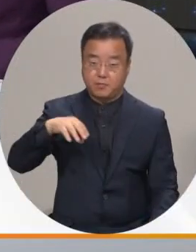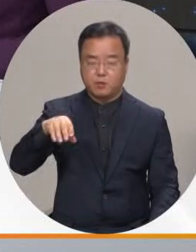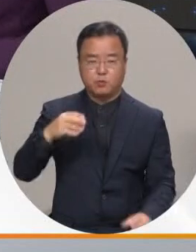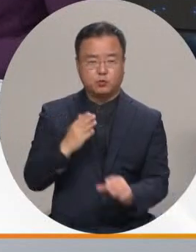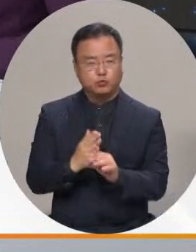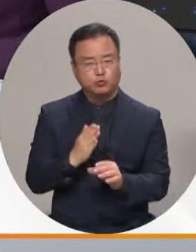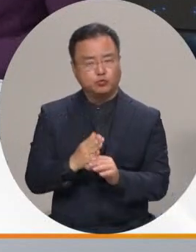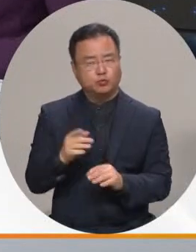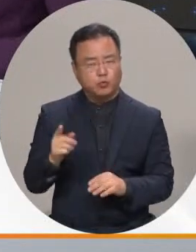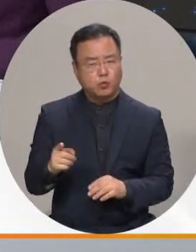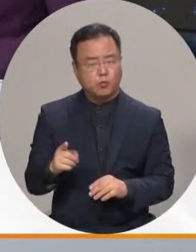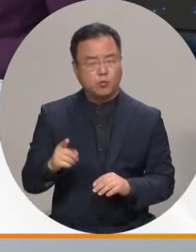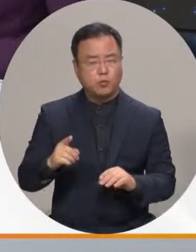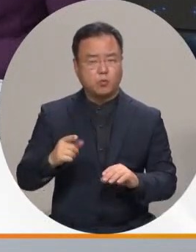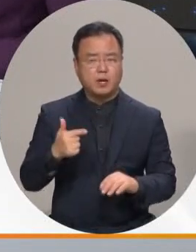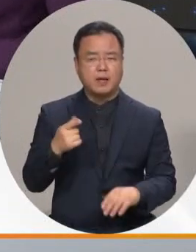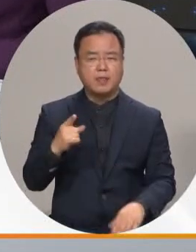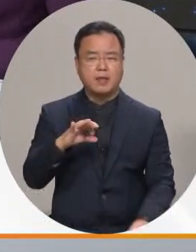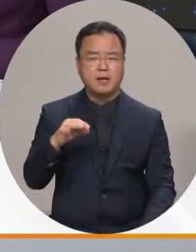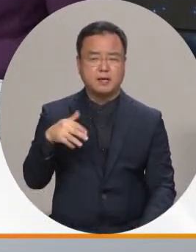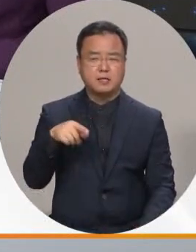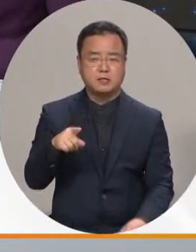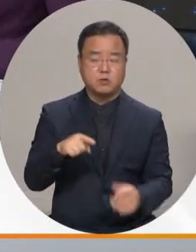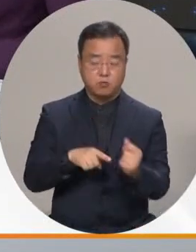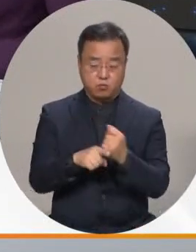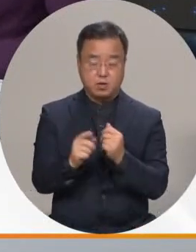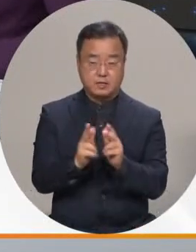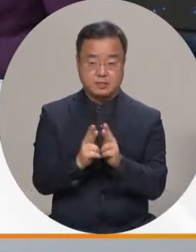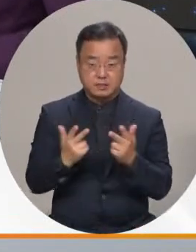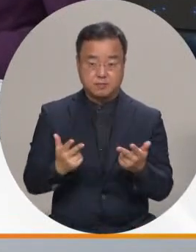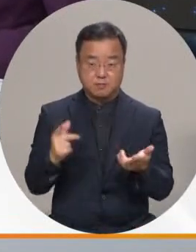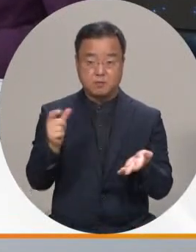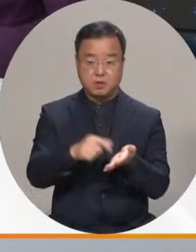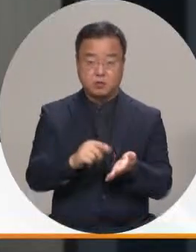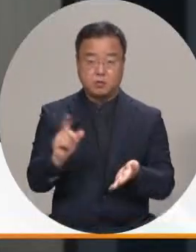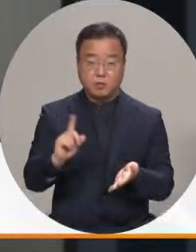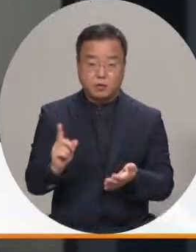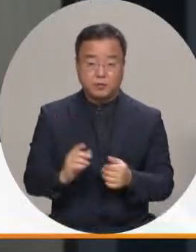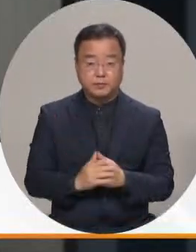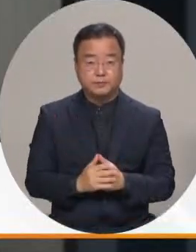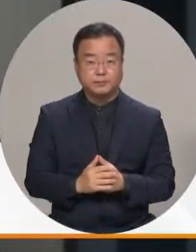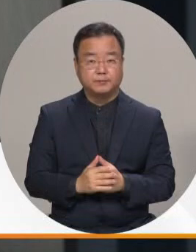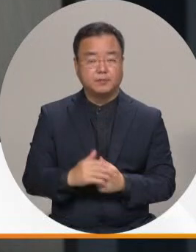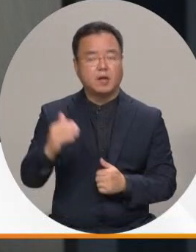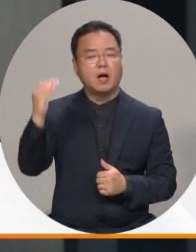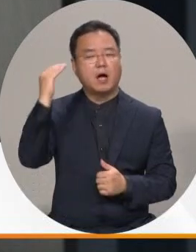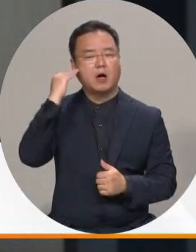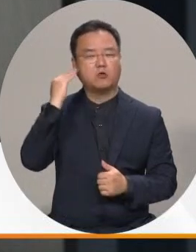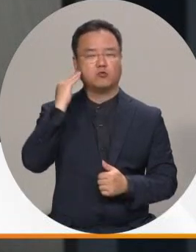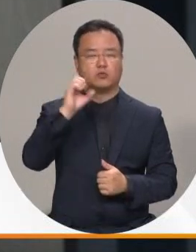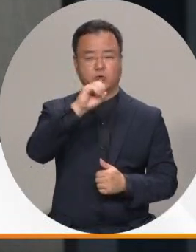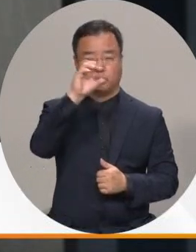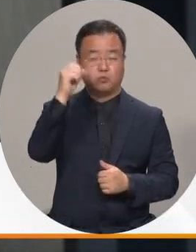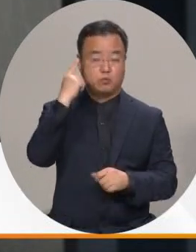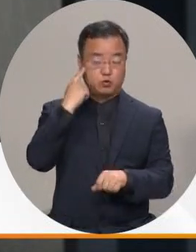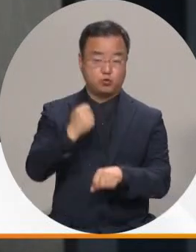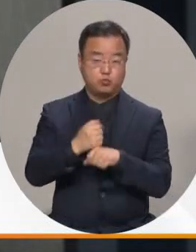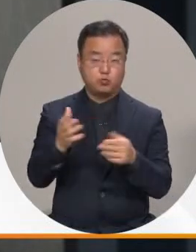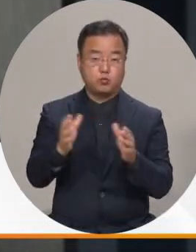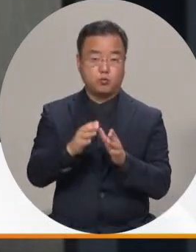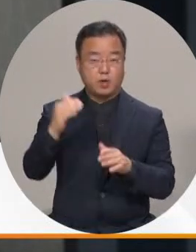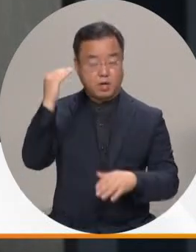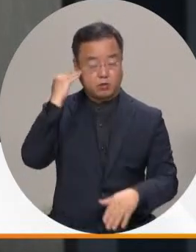세계적인 과학 전을 네이처에 실렸는데요 어떤 연구였습니다네 어 한국 천문 연구원의 한국 우주 전파